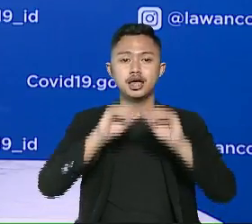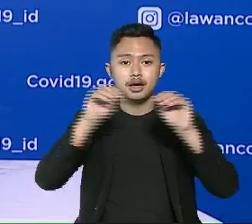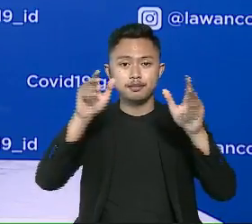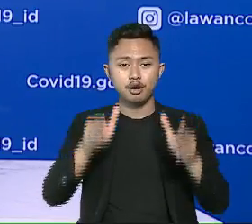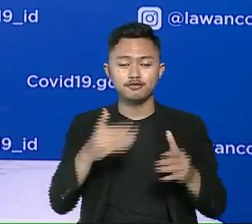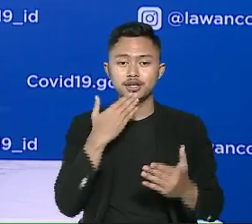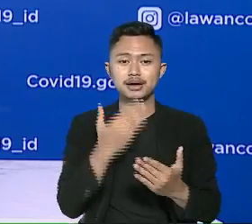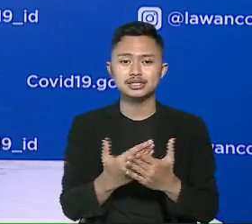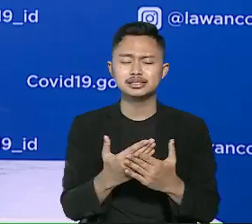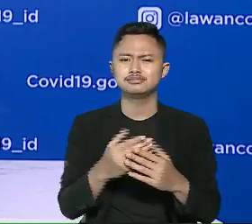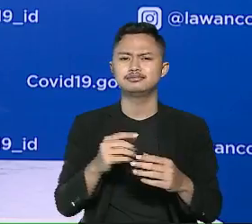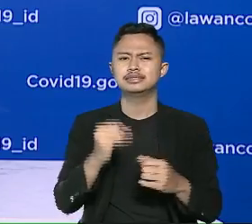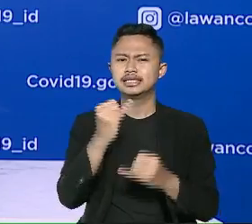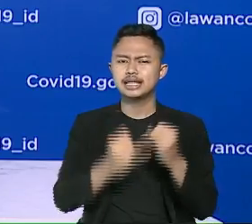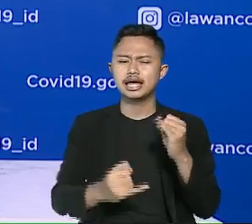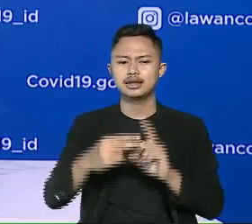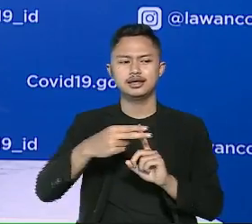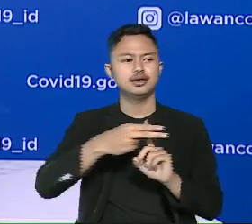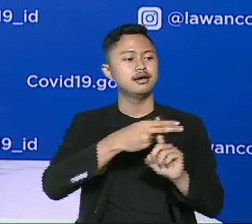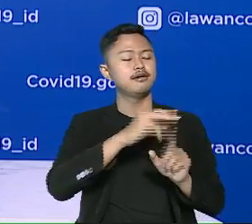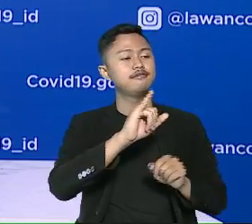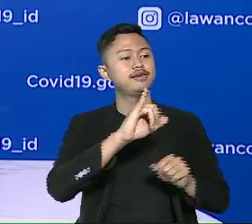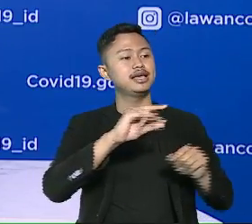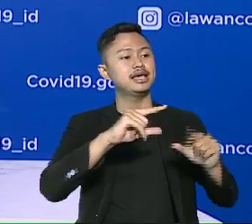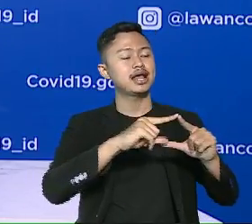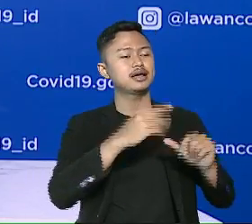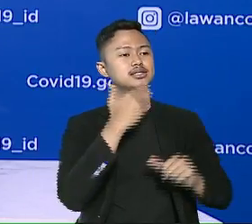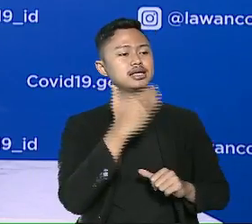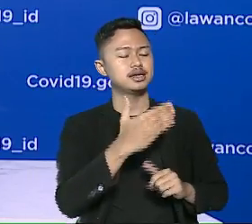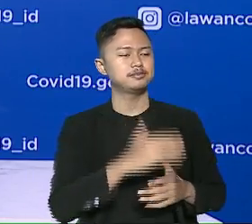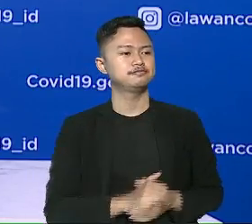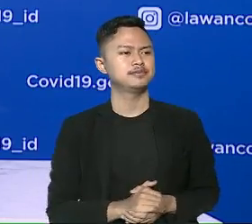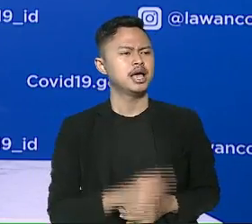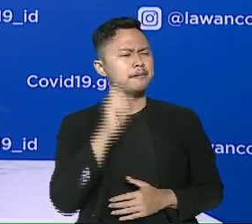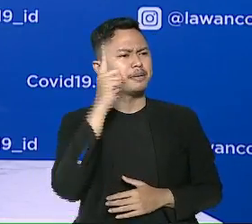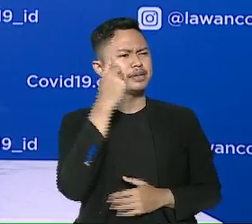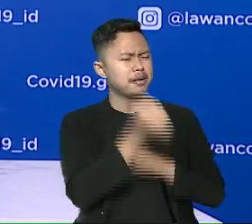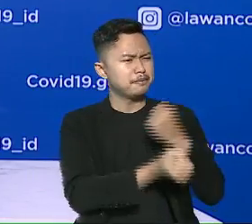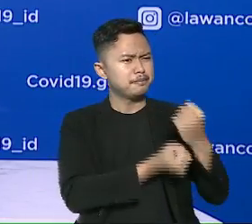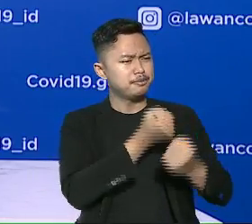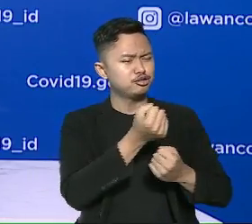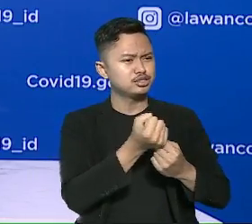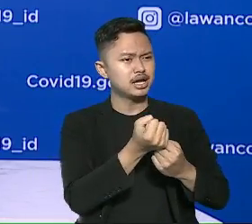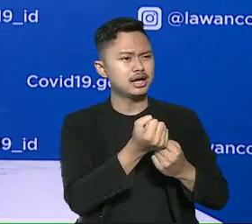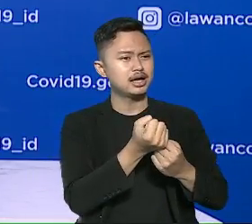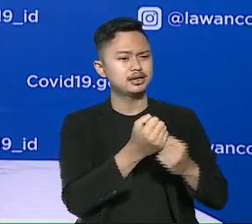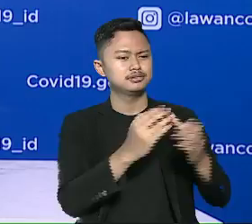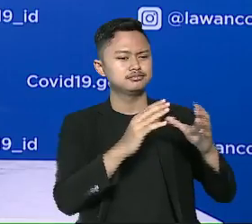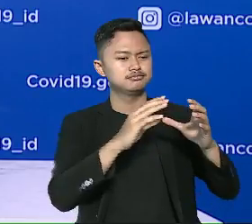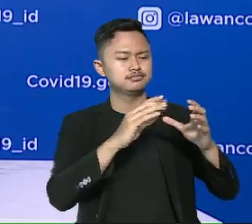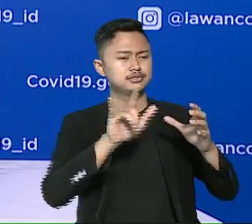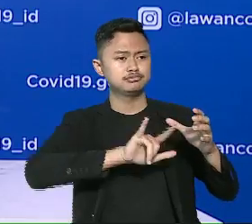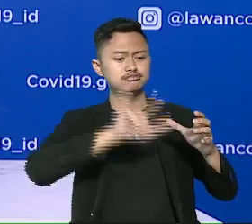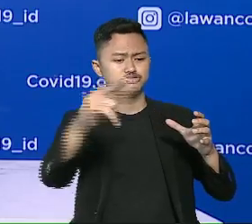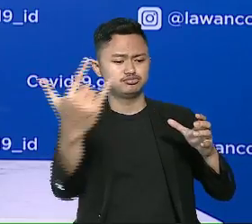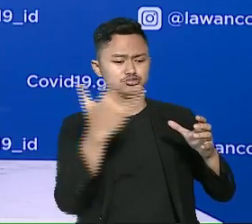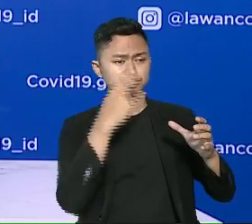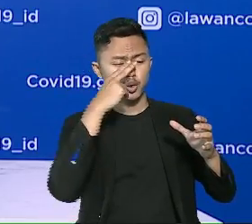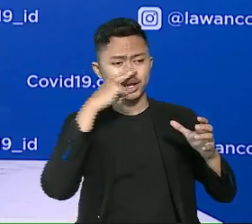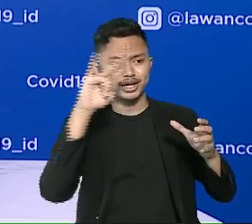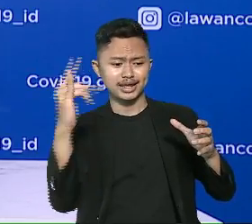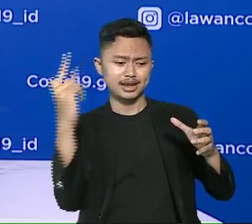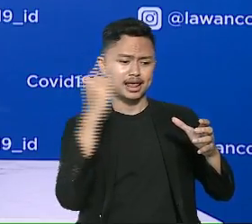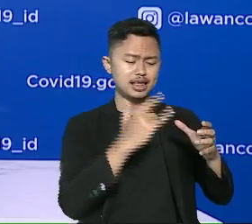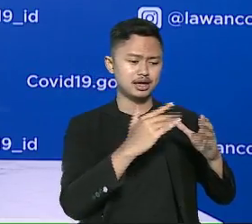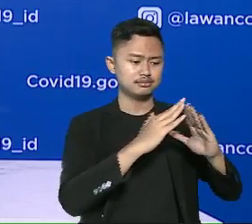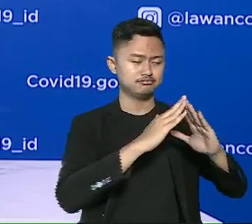Pertanyaan terakhir dari Vira Pro 3 RRI. Pemerintah kembali berencana mengurangi masa karantina pelaku perjalanan luar negeri